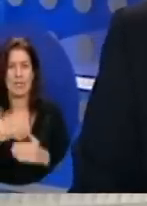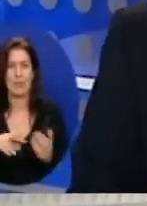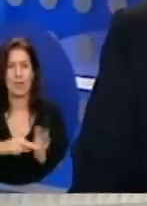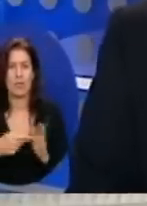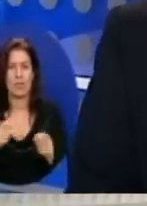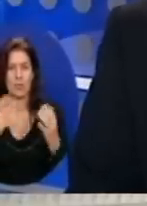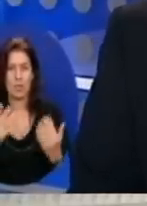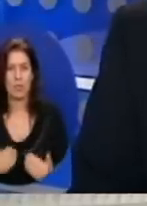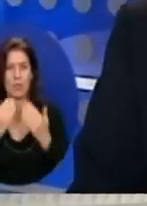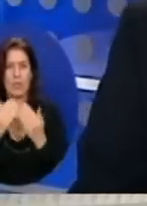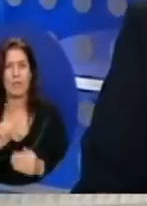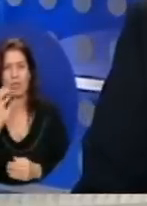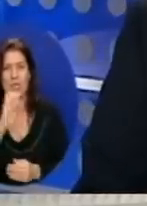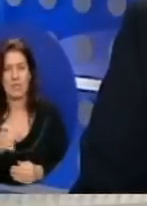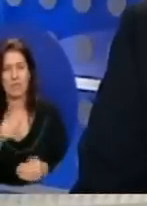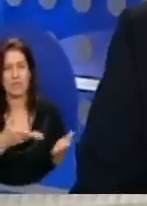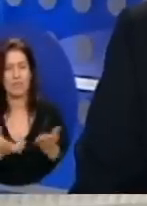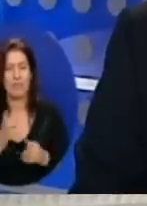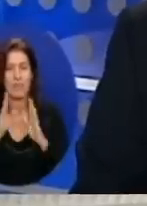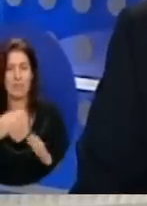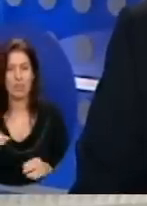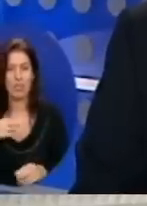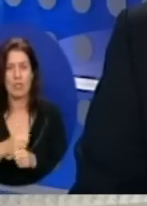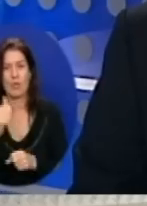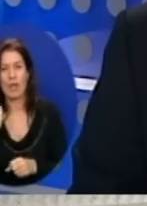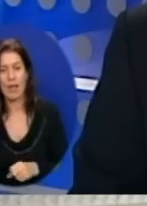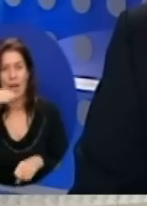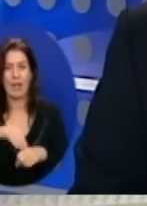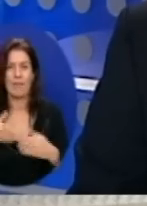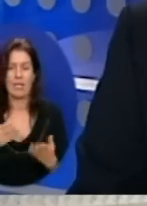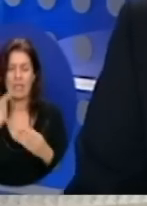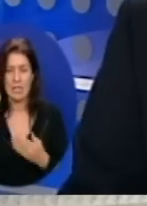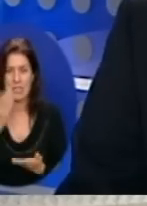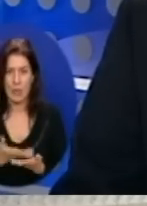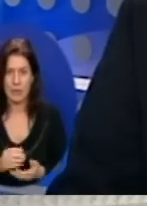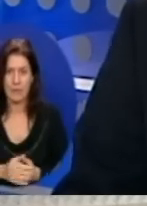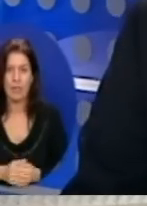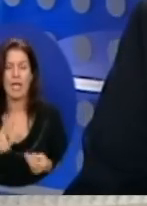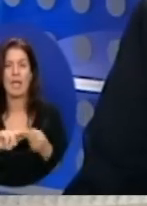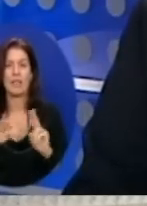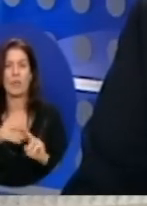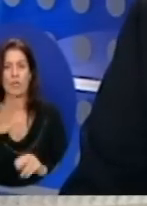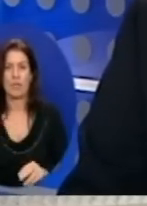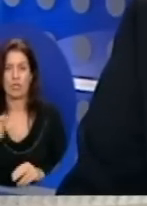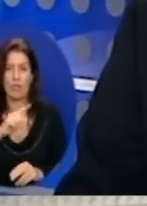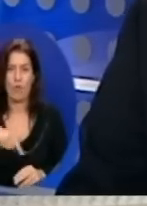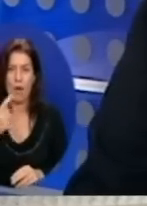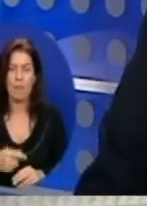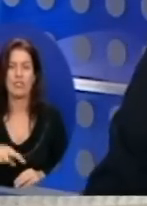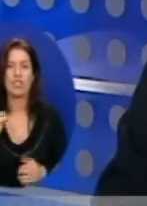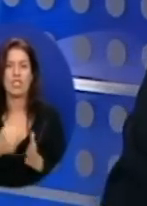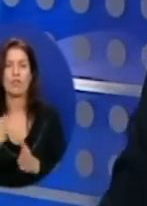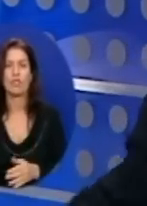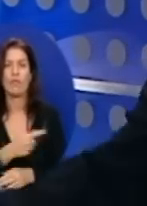חשבון הפעם, תודה לכל מי שהיה כאן, אתם מוזמנים להיכנס לעמוד הפייסבוק שלנו, לעשות לייק, להעיר, להגיב ולהציע הצעות. אנחנו נהיה כאן גם בשבוע הבא, עד שיהיה סוף